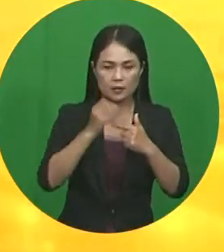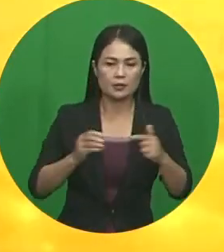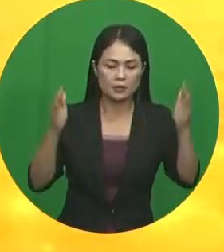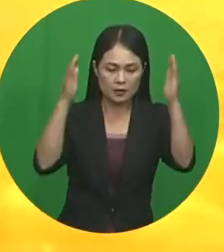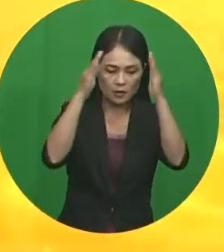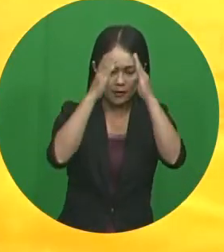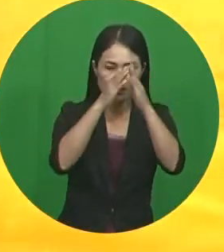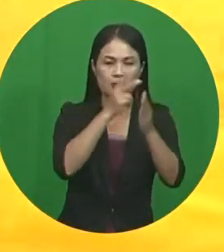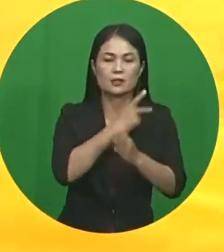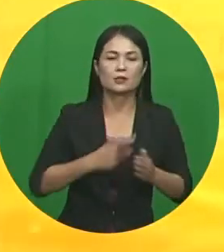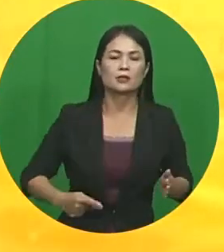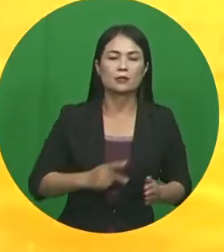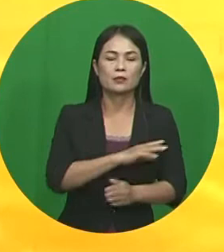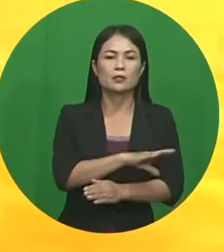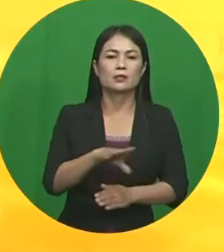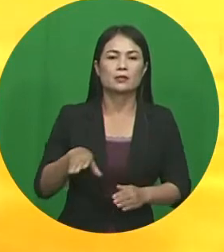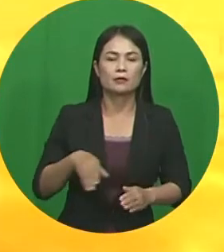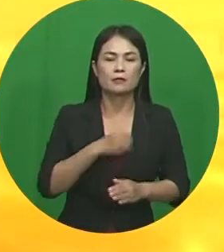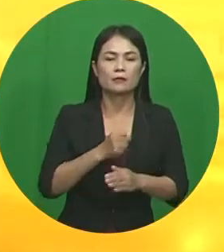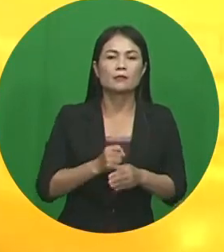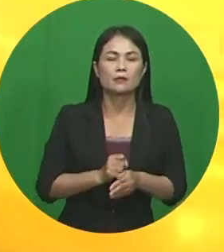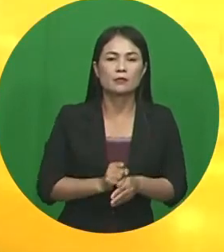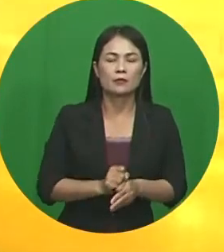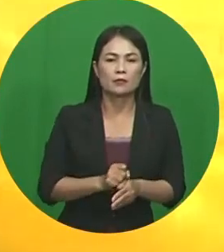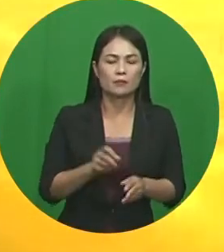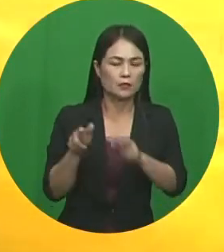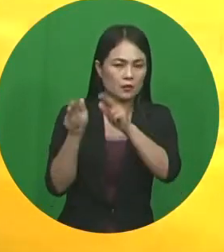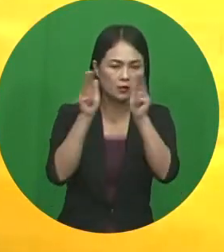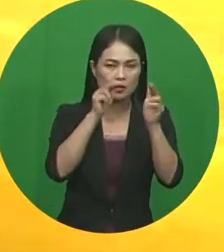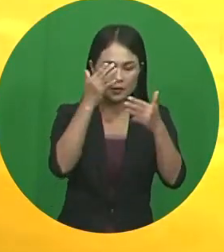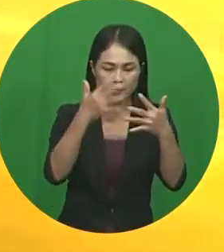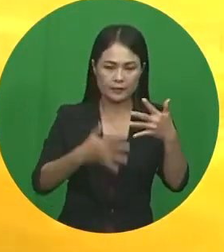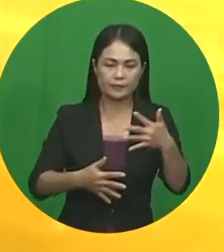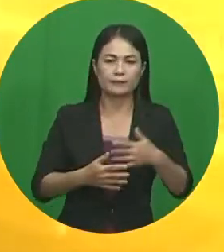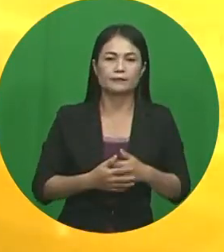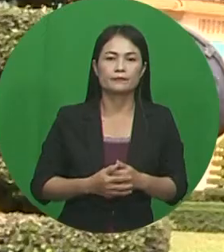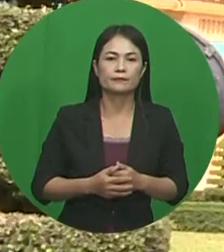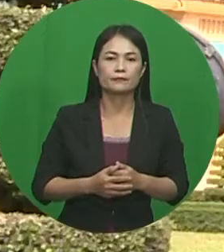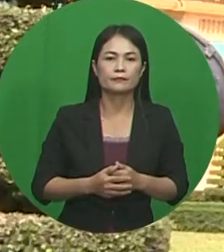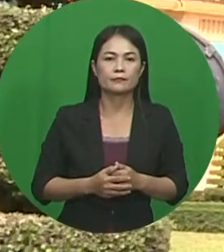ក្សត្រនៃព្រះរាជាណាចក្រកម្ពុជាក្នុងទិដ្ឋភាពដូចតទៅ